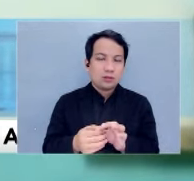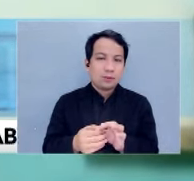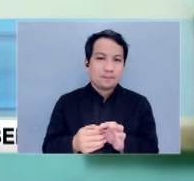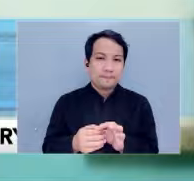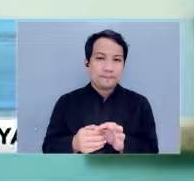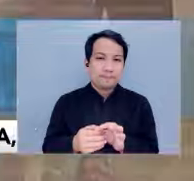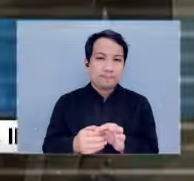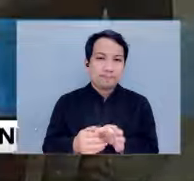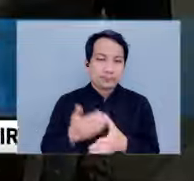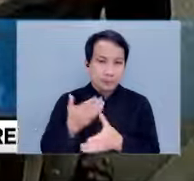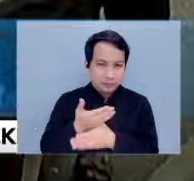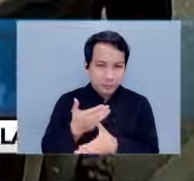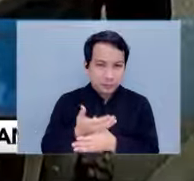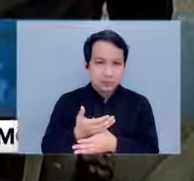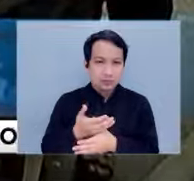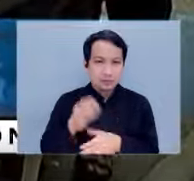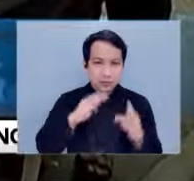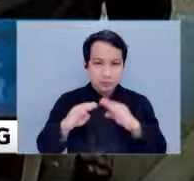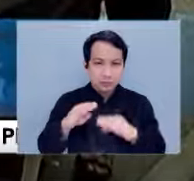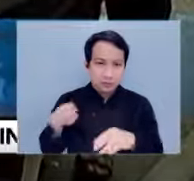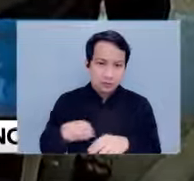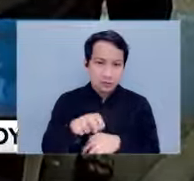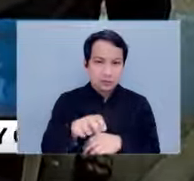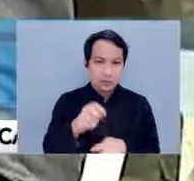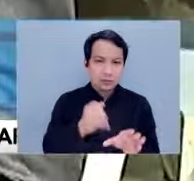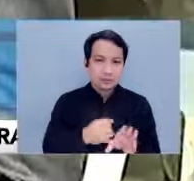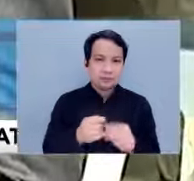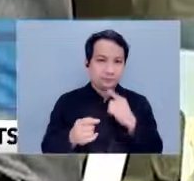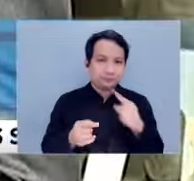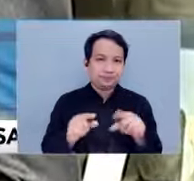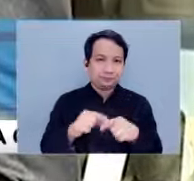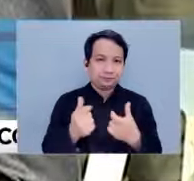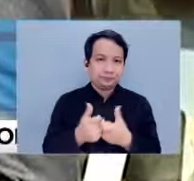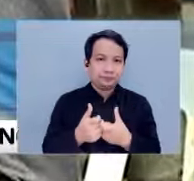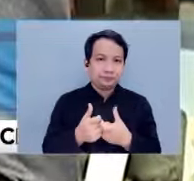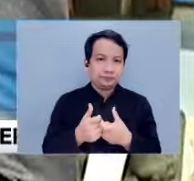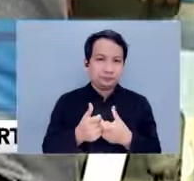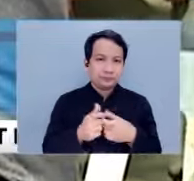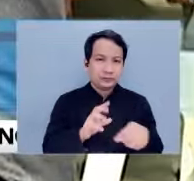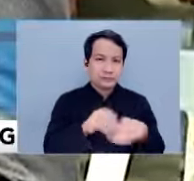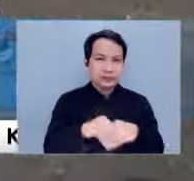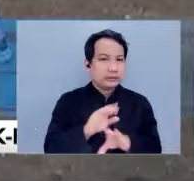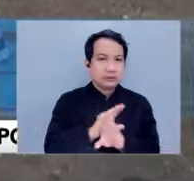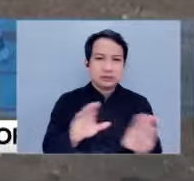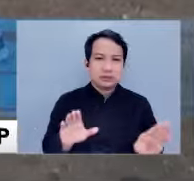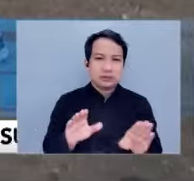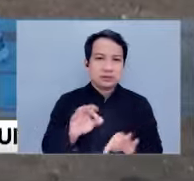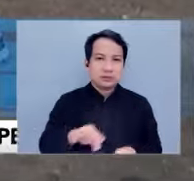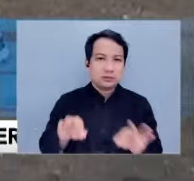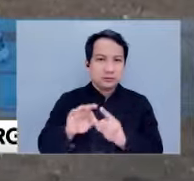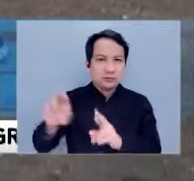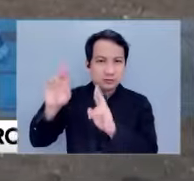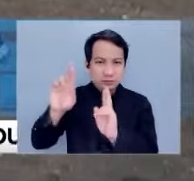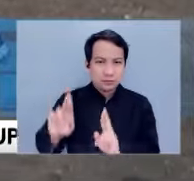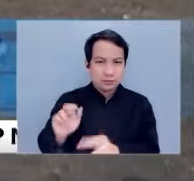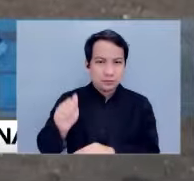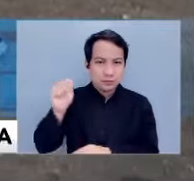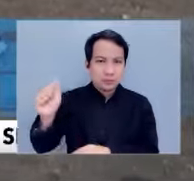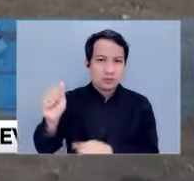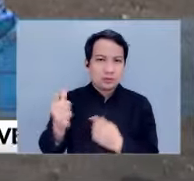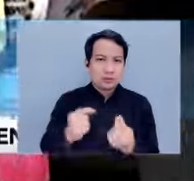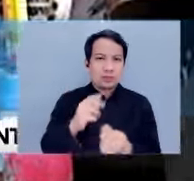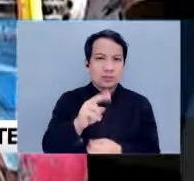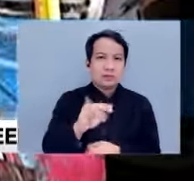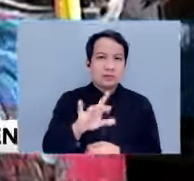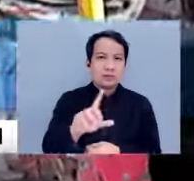disruption sa biyahe. Para naman sa ibang chopper na hindi sasali sa caravan, nire-respeto raw nila ang gagawin ng Manibela, pati